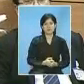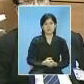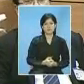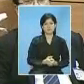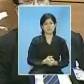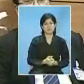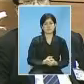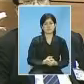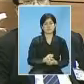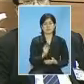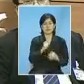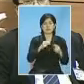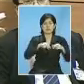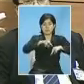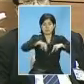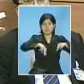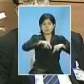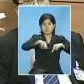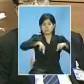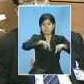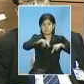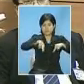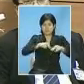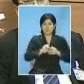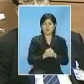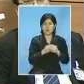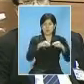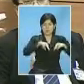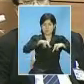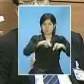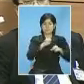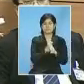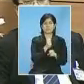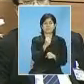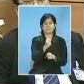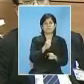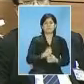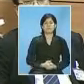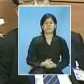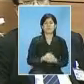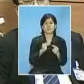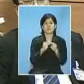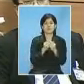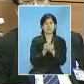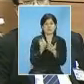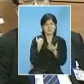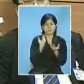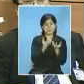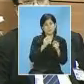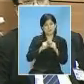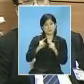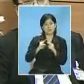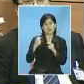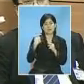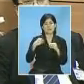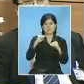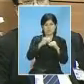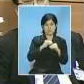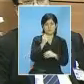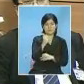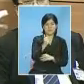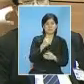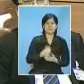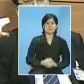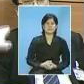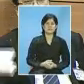เราก็สามารถที่จะควบคุมดูแลด้านบนแล้วก็สามารถเพิ่มมูลค่าของทรัพย์สินต่างๆให้เพิ่มมากขึ้นนะ